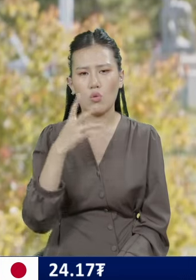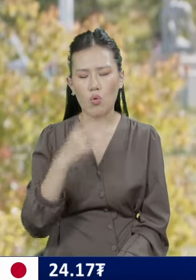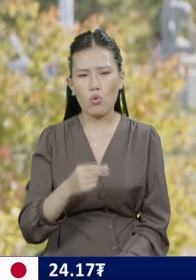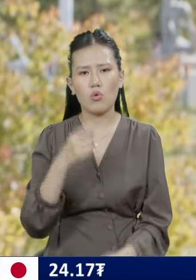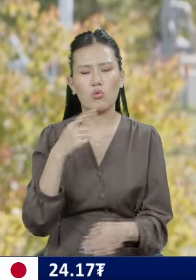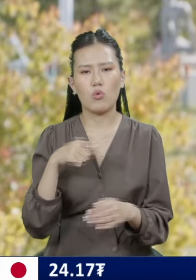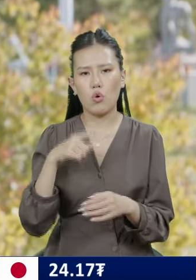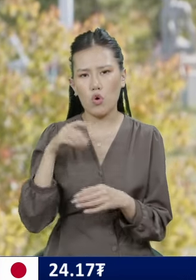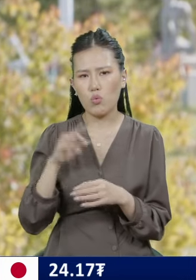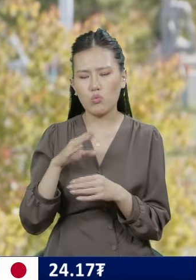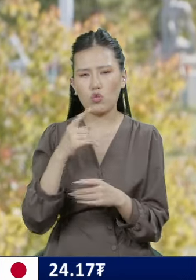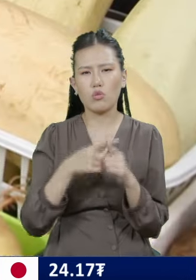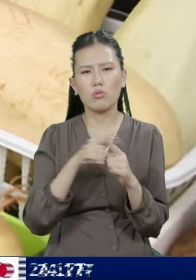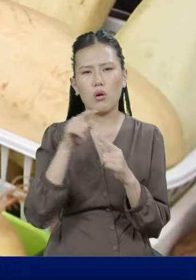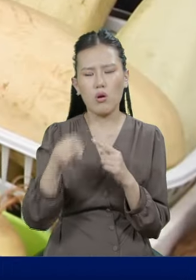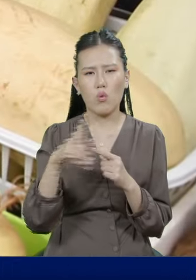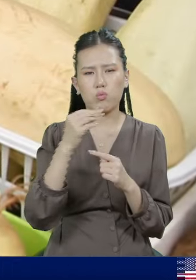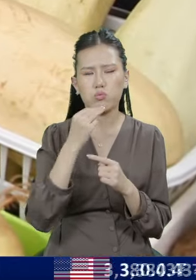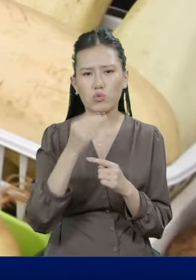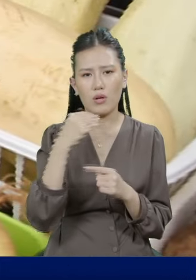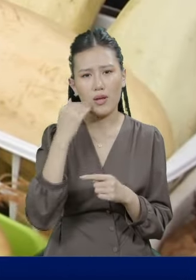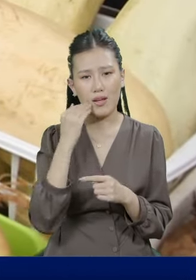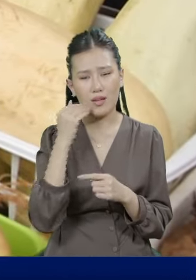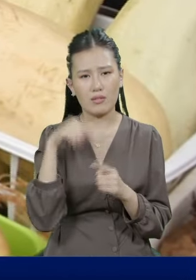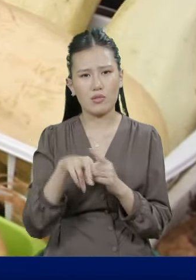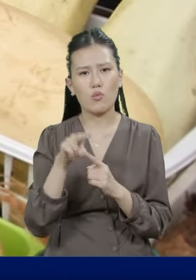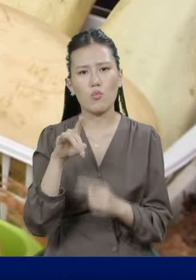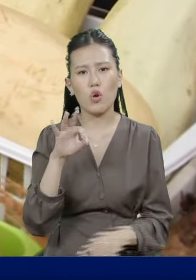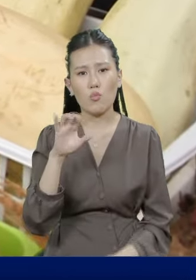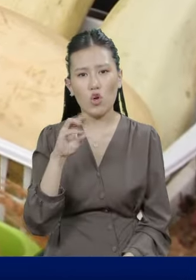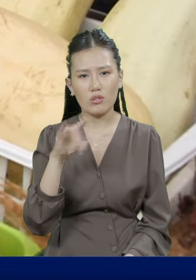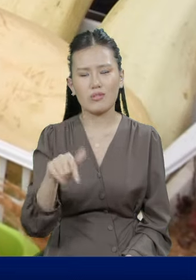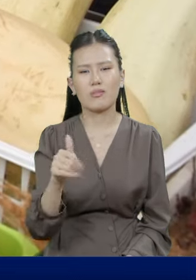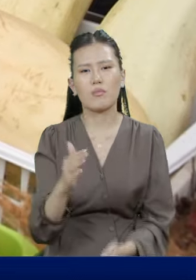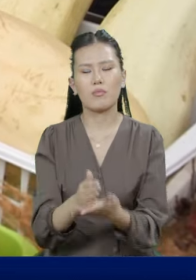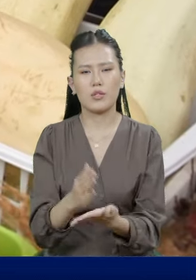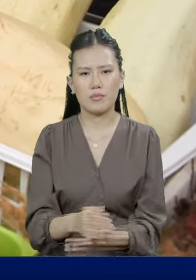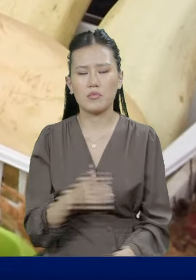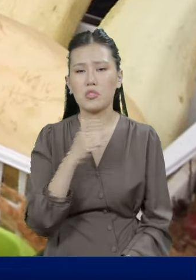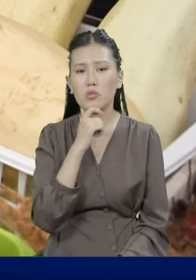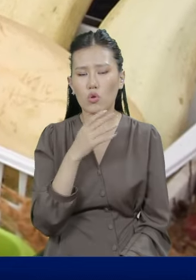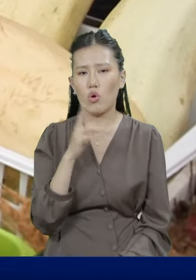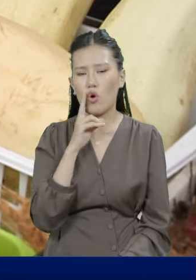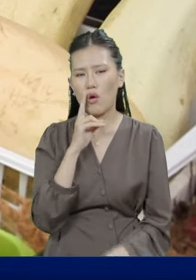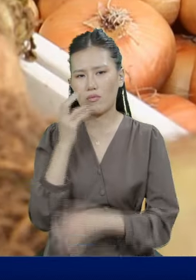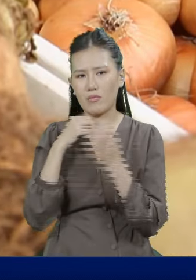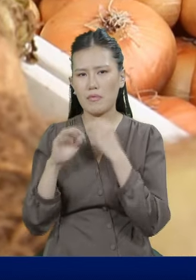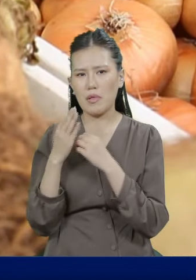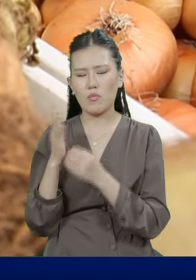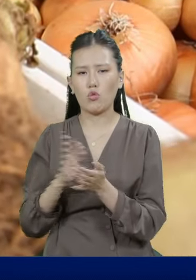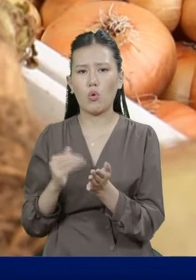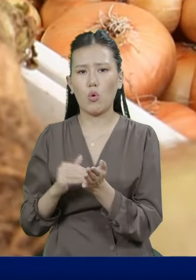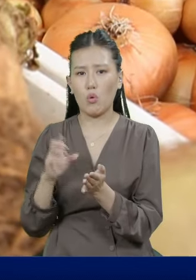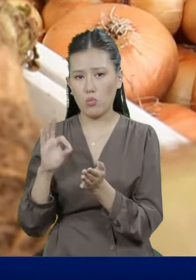гэл тий. Тэнд олол маш их пробиотик байдаг. Цагаан амжилт шийдвэр их сонирхоод байгаа. Хэрвээ хоол хүнснээсээ хангалттай шимт тэжээлээ авч чадахгүй тохиолдолд